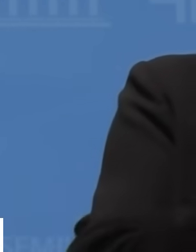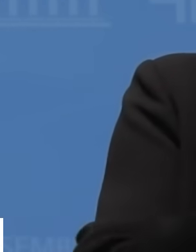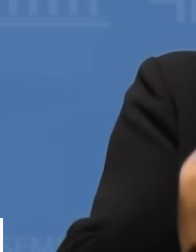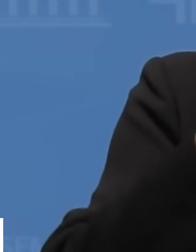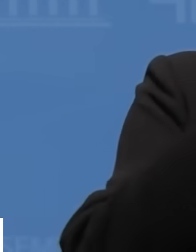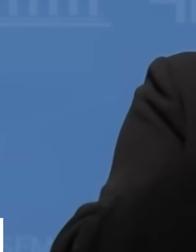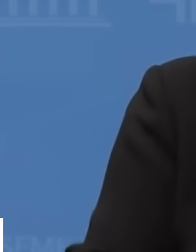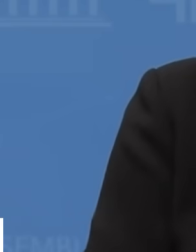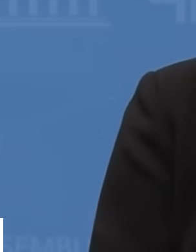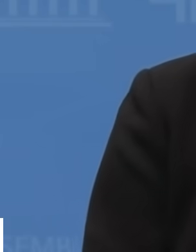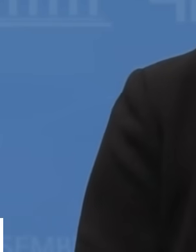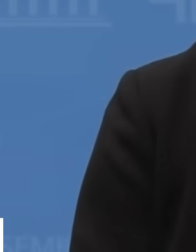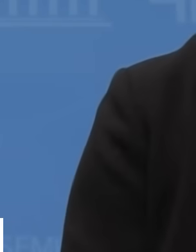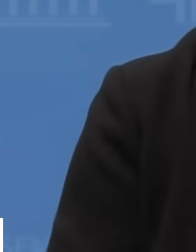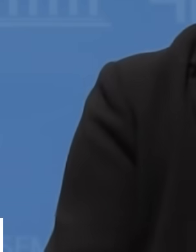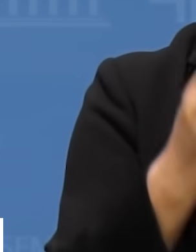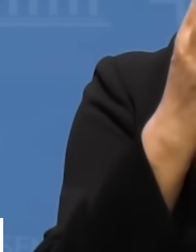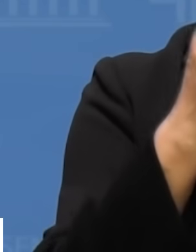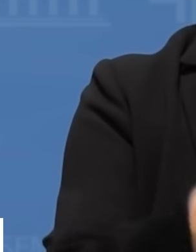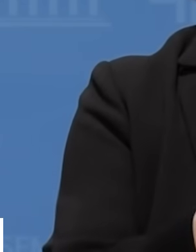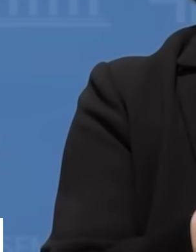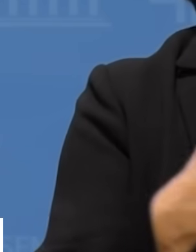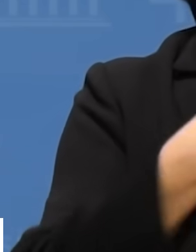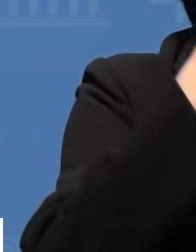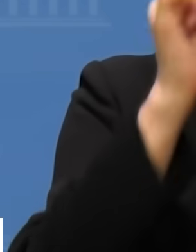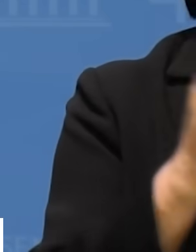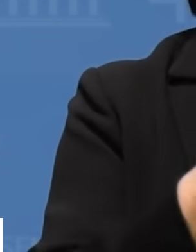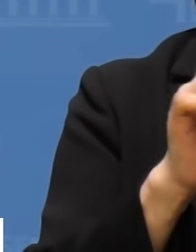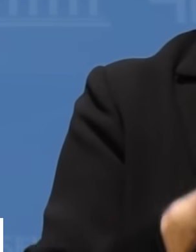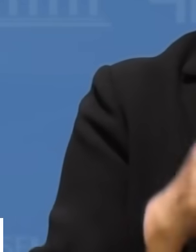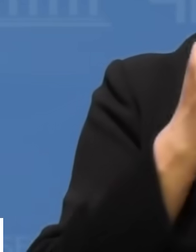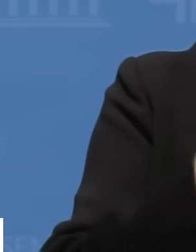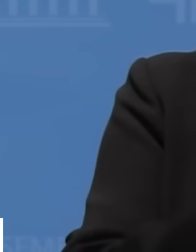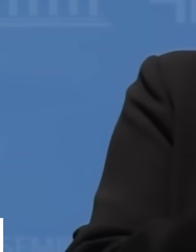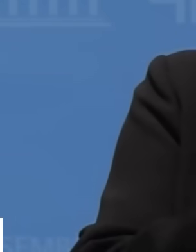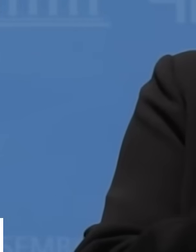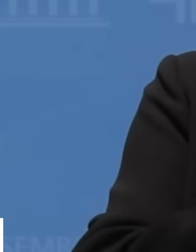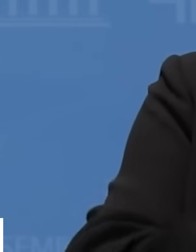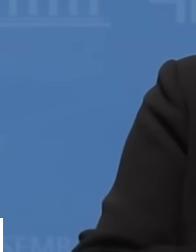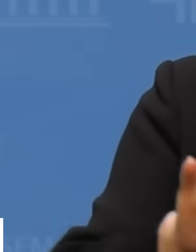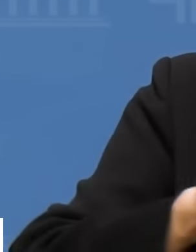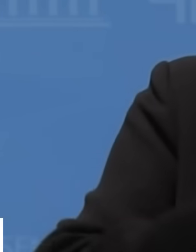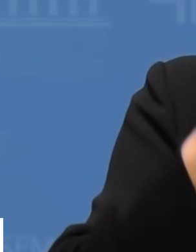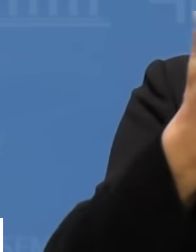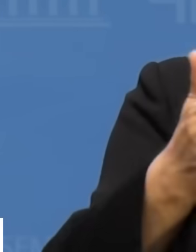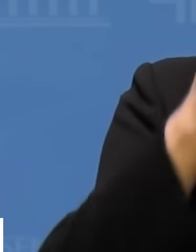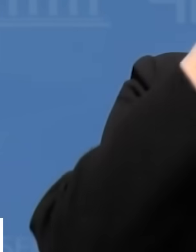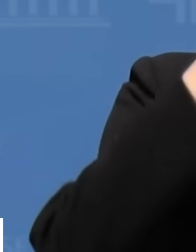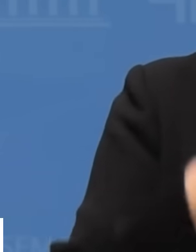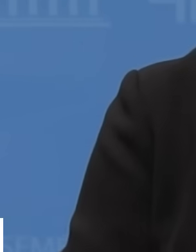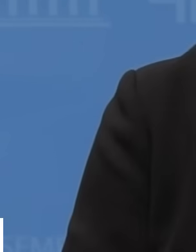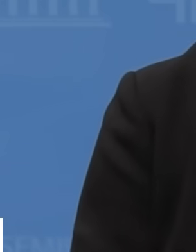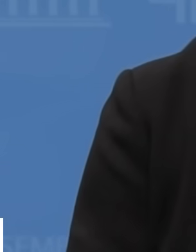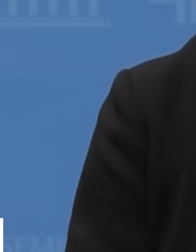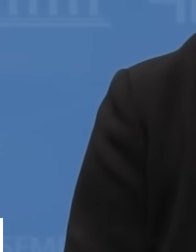위협받고 있으나 입법 미비로 인해 이와 같은 범죄들은 제대로 처벌되지 않고